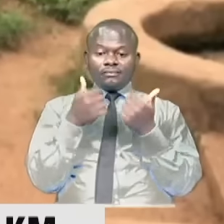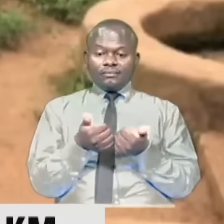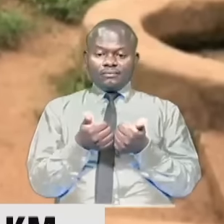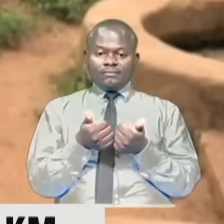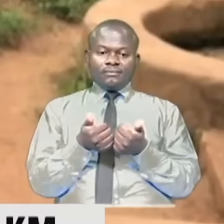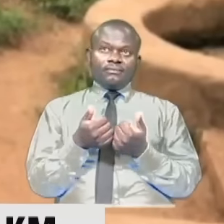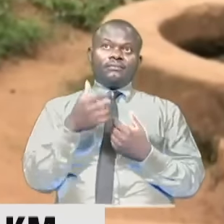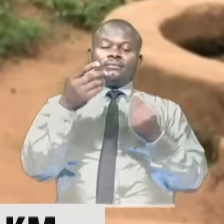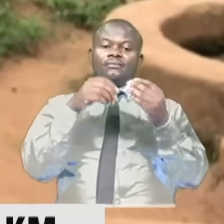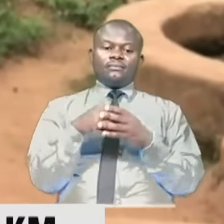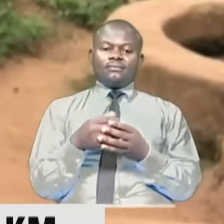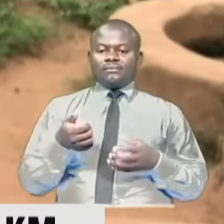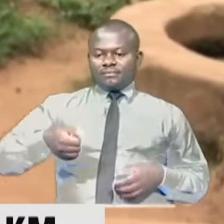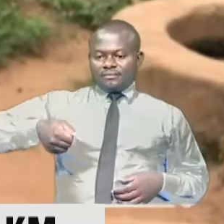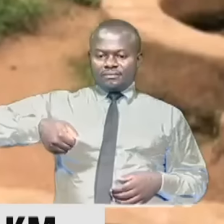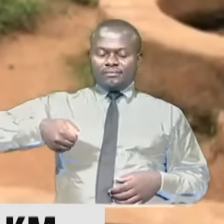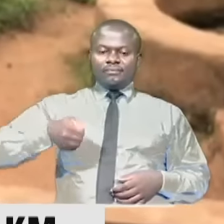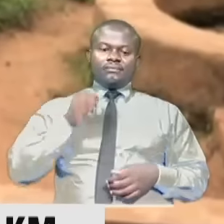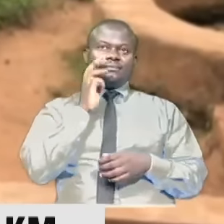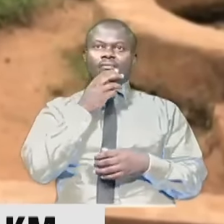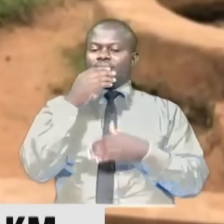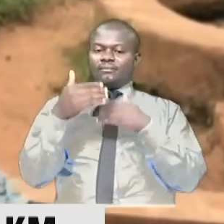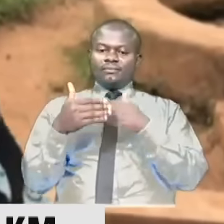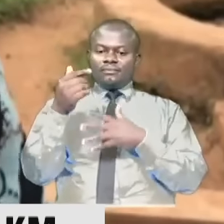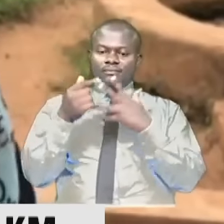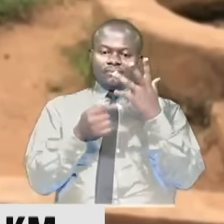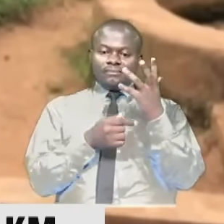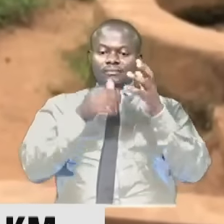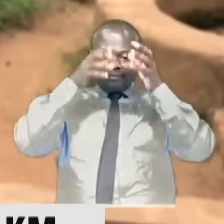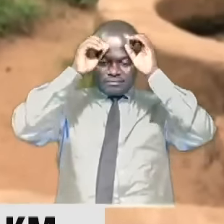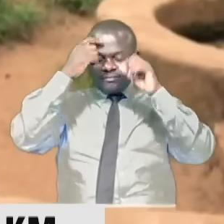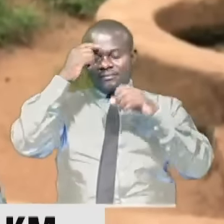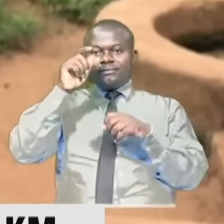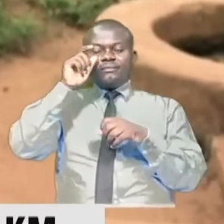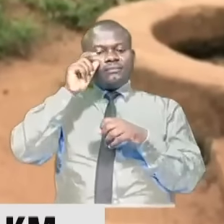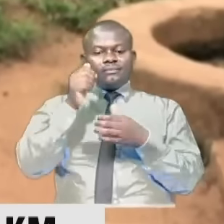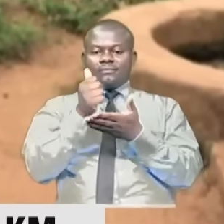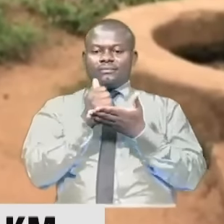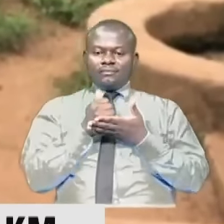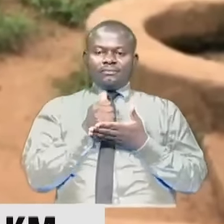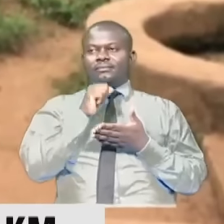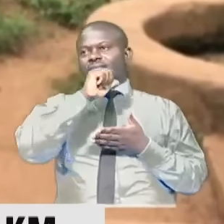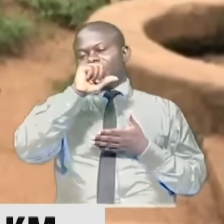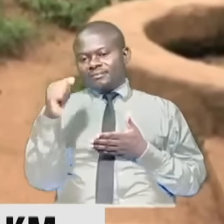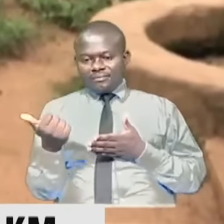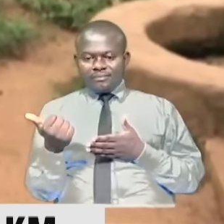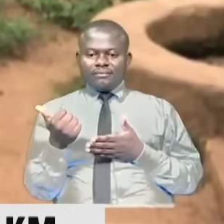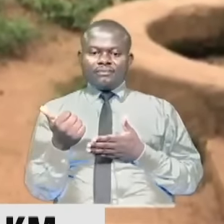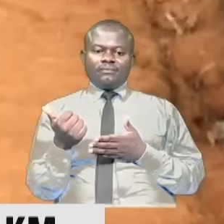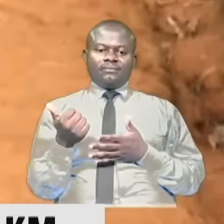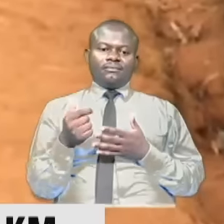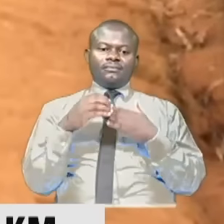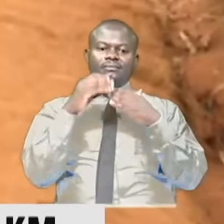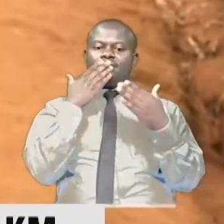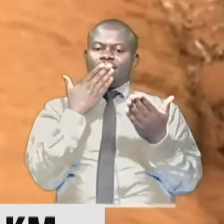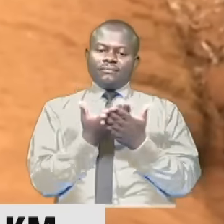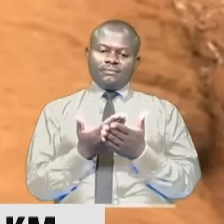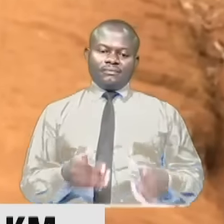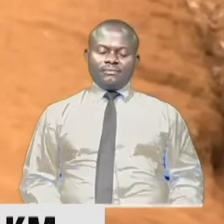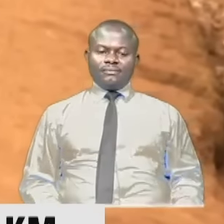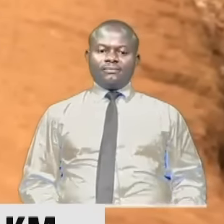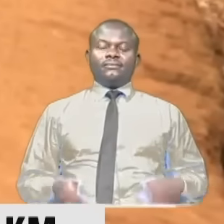naratwara mu ntoki mu kacumi amazi yaratwegereye ibyo ni Paul Kagame wabiteye hari undi se nta nicyo twamushinje imiyoborere myiza abana